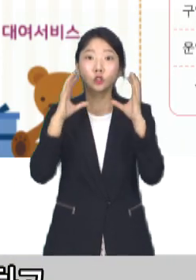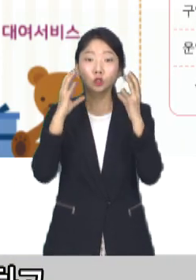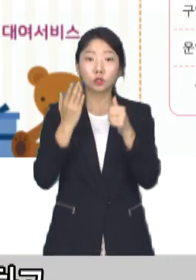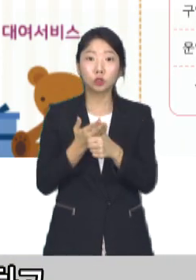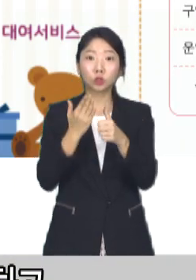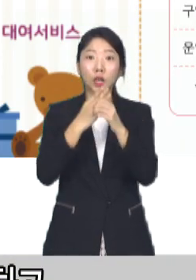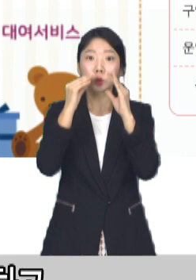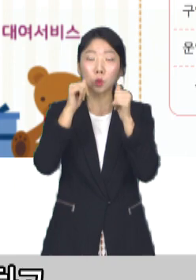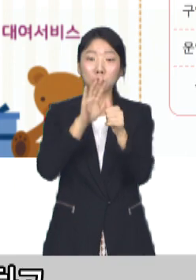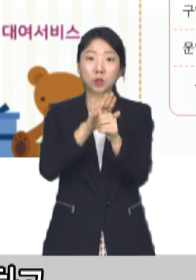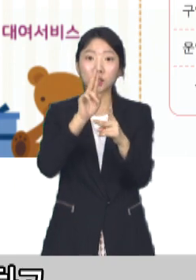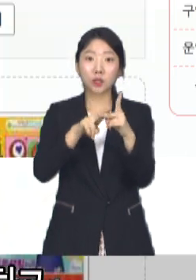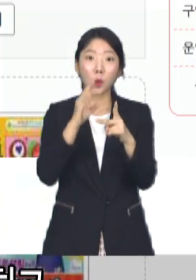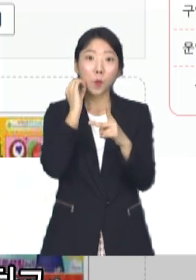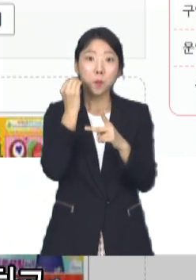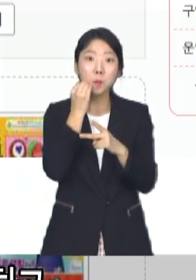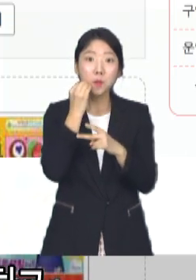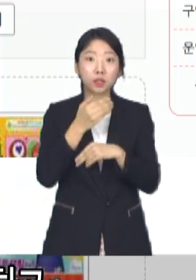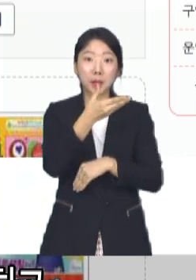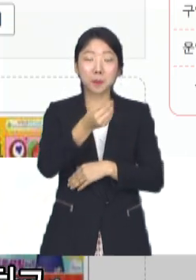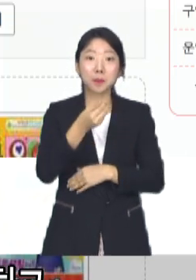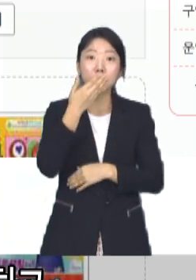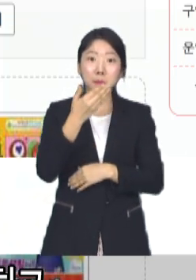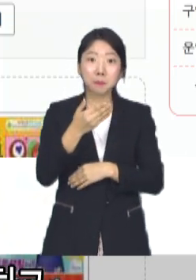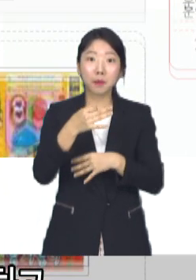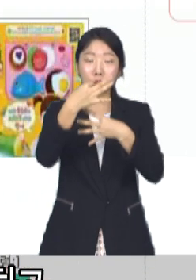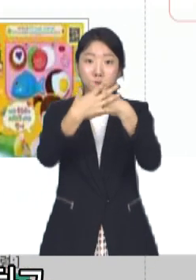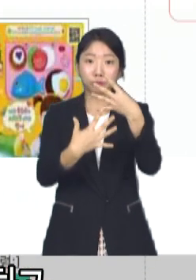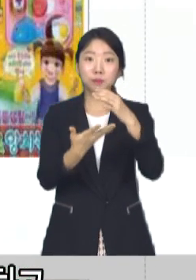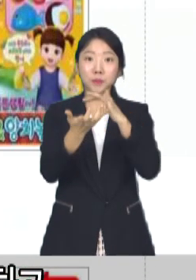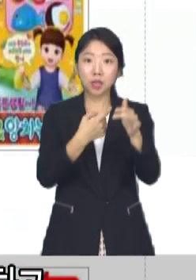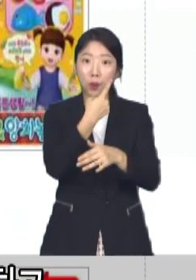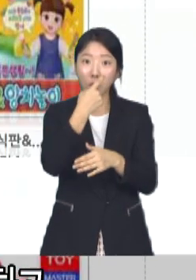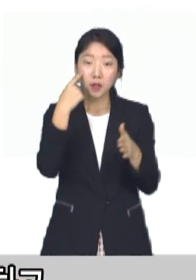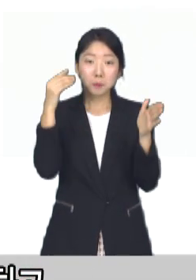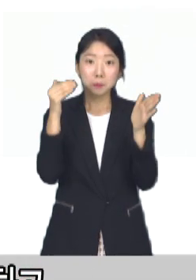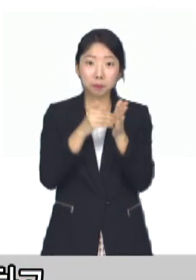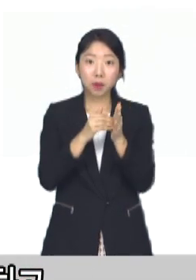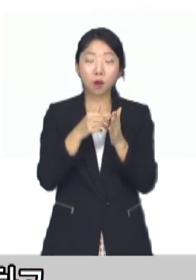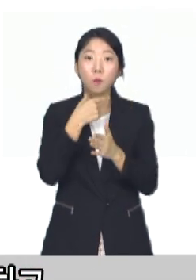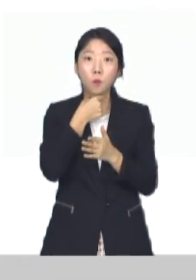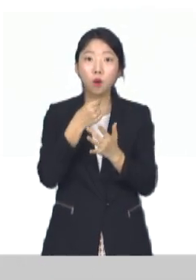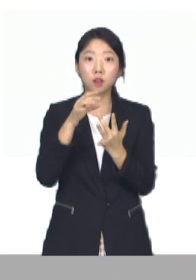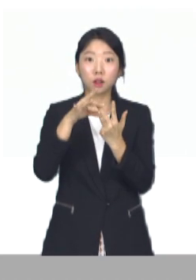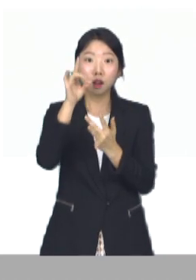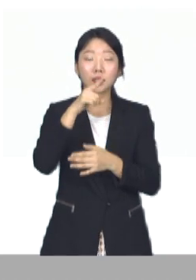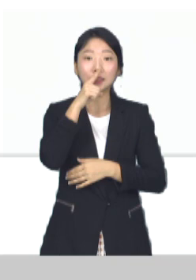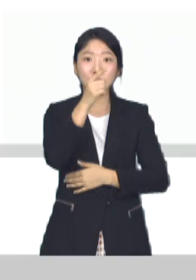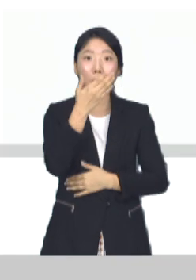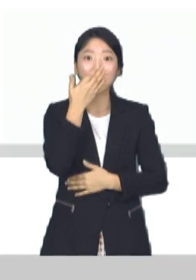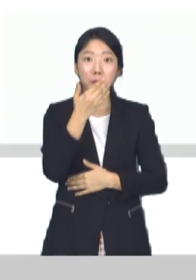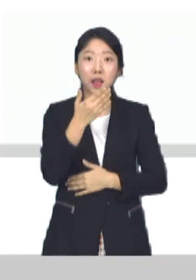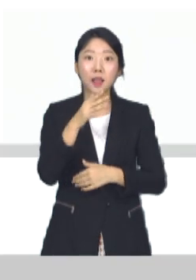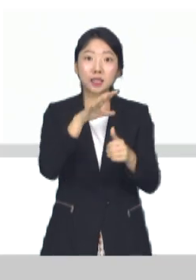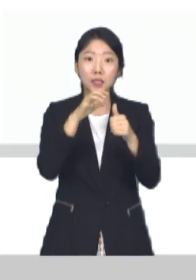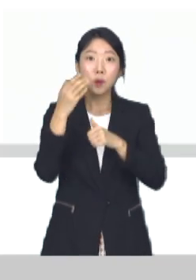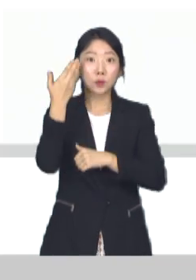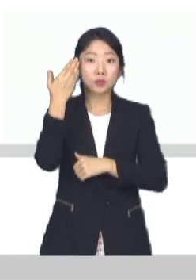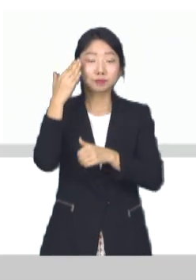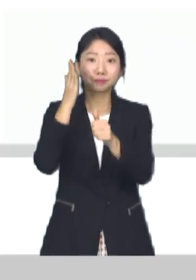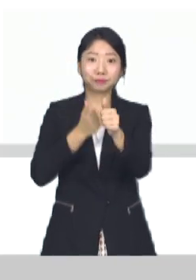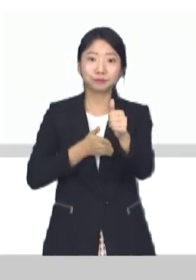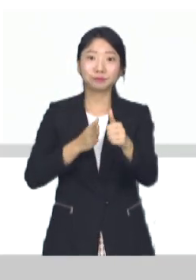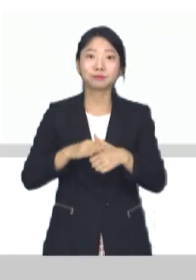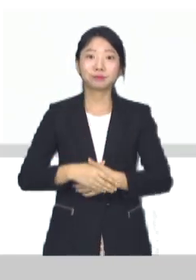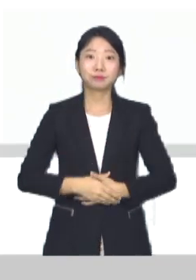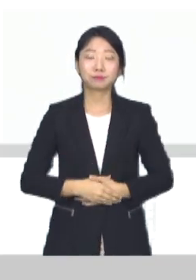안양시 육아종합지원센터 홈페이지를 통해 대여 가능한 장난감 목록을 사전에 확인하고 희망 장난감을 신청할 수 있으니